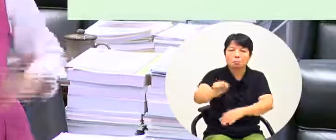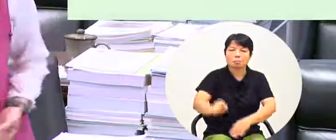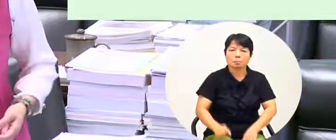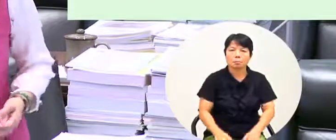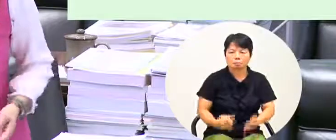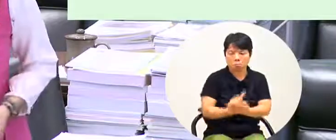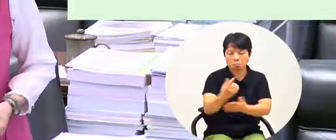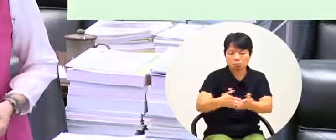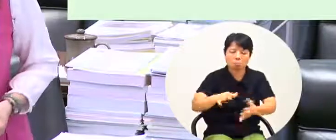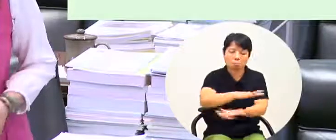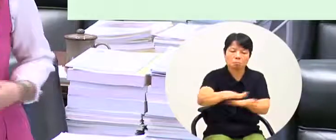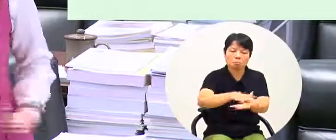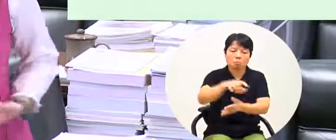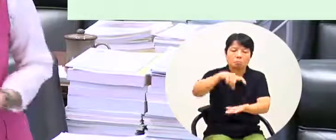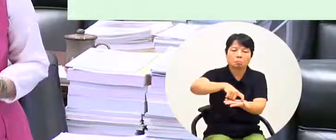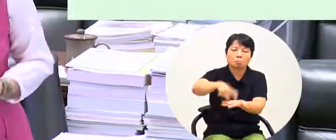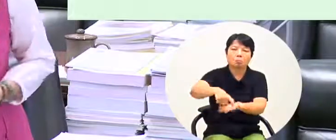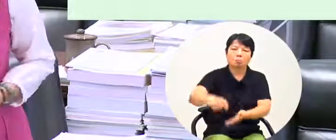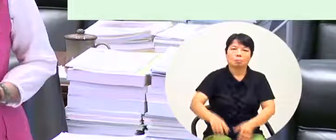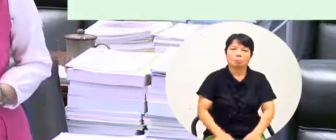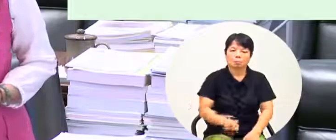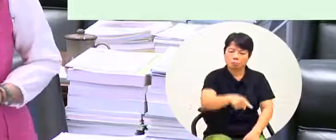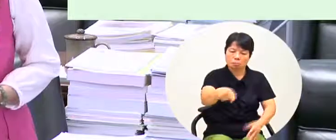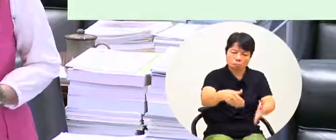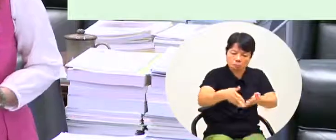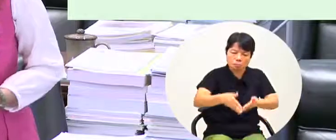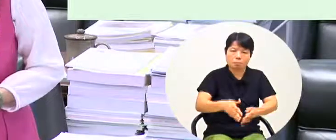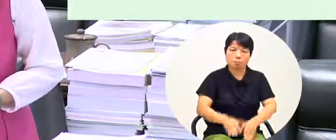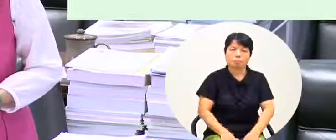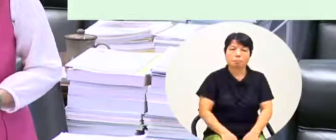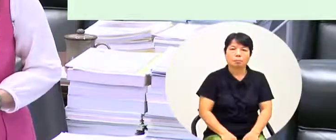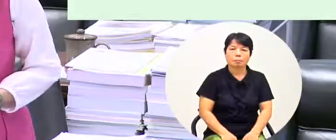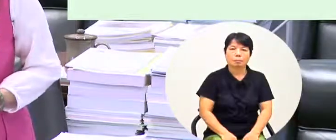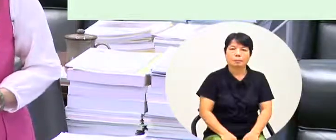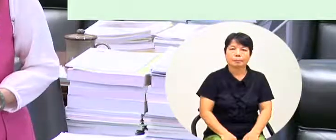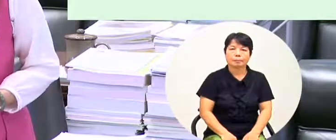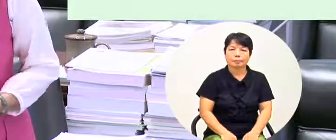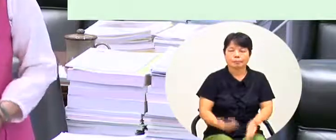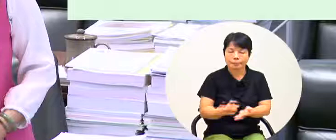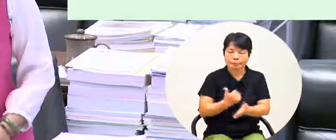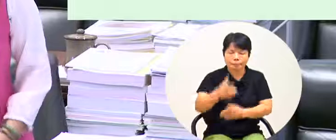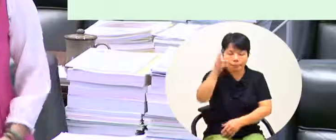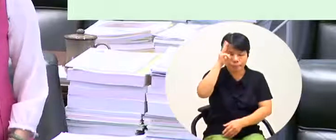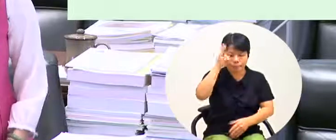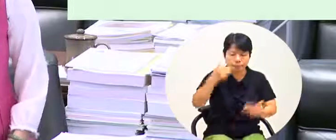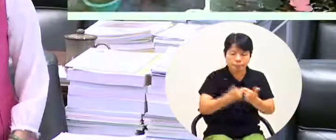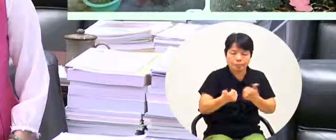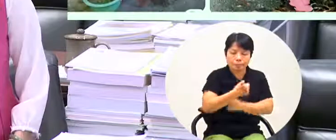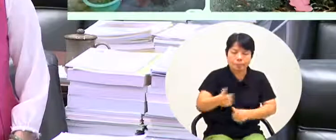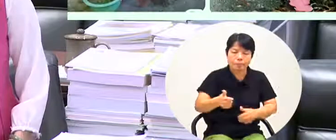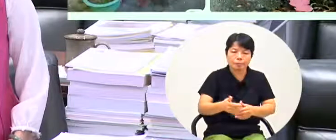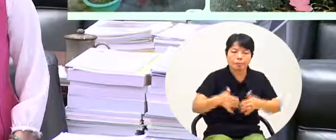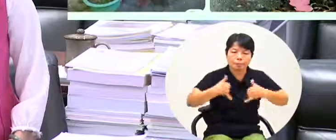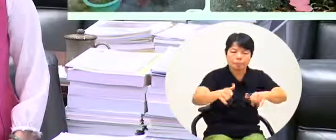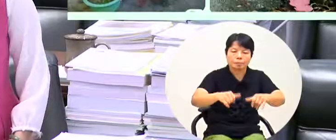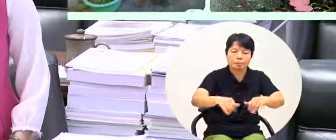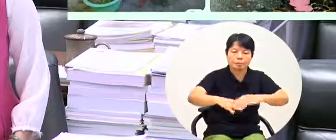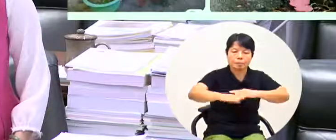这里的需求是有的。再过来就是刚刚我们同业也特别提到道路路面的路平专案问题。其实道路规律